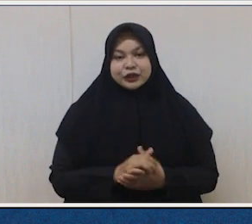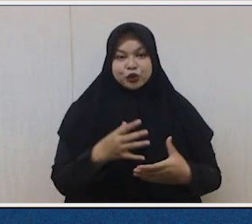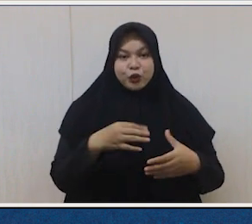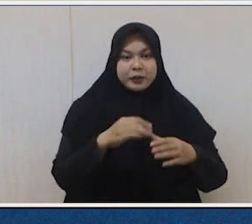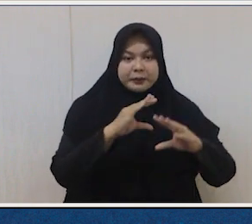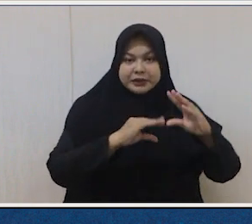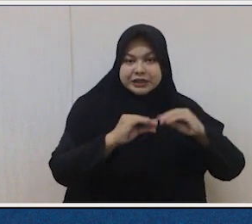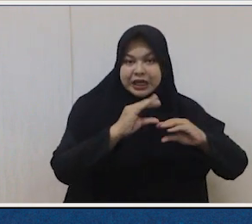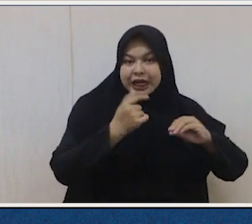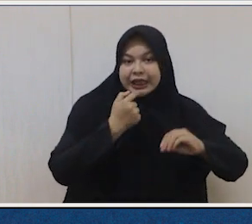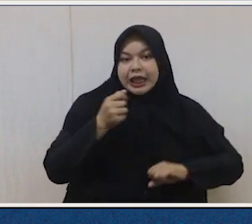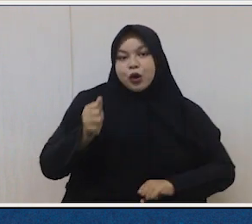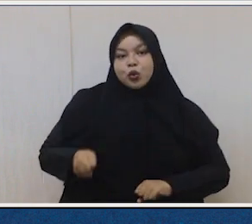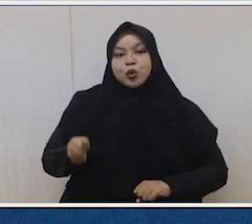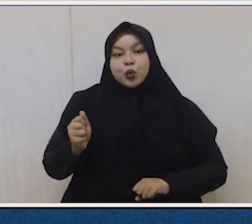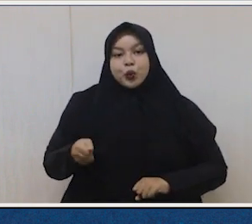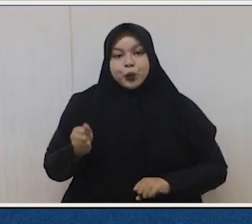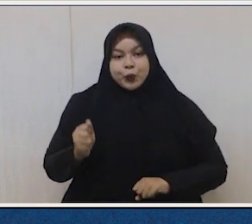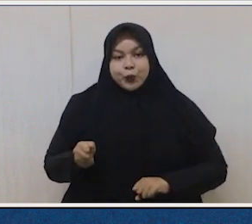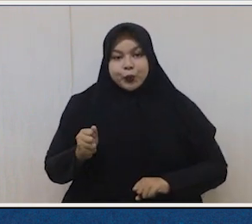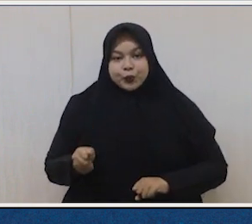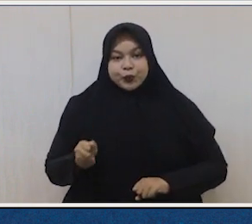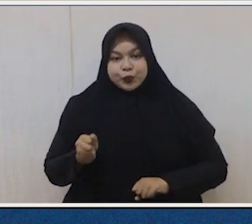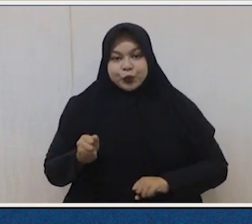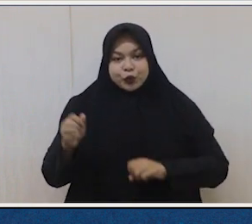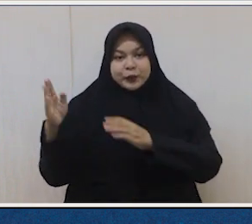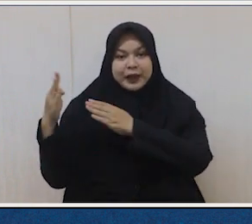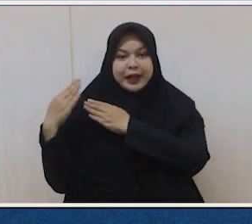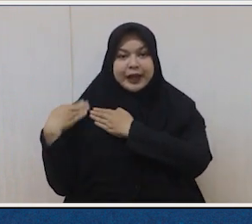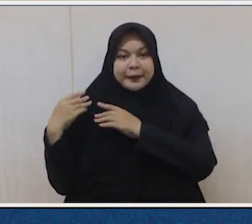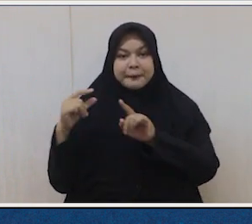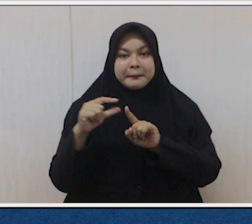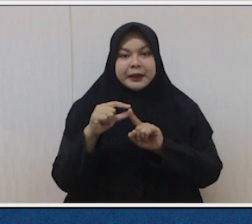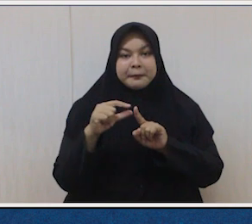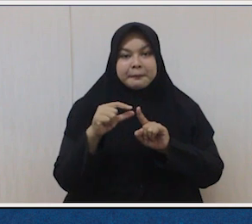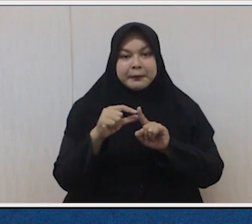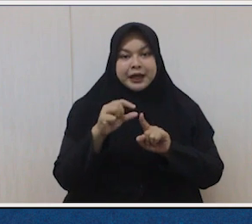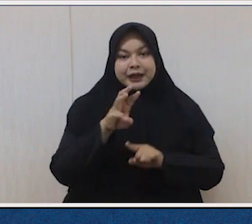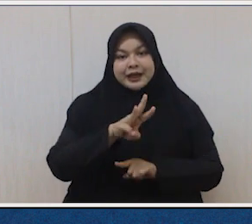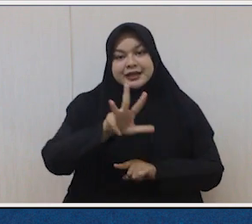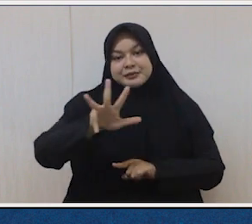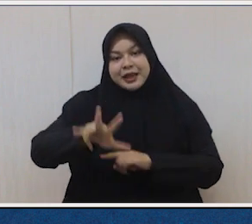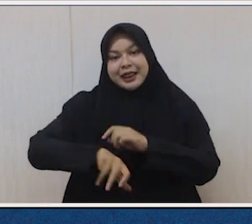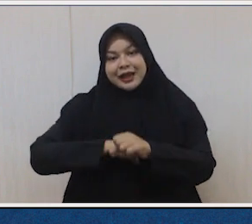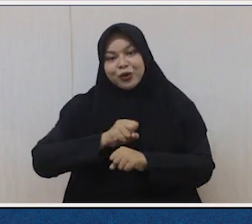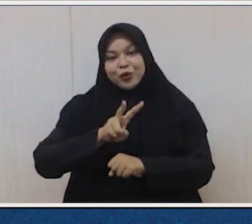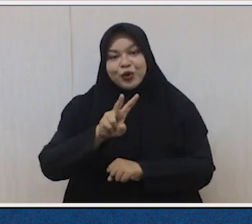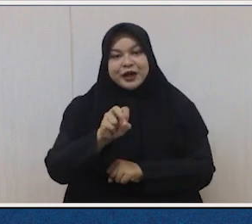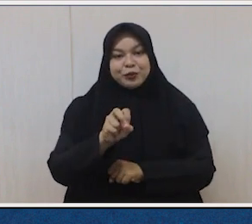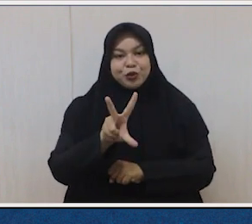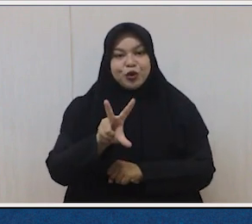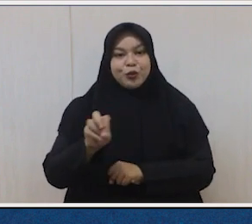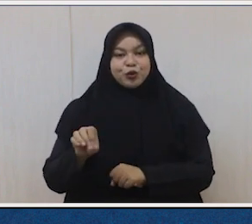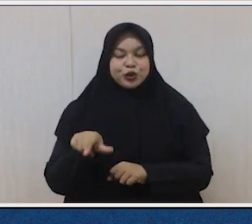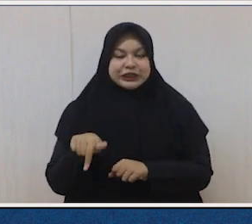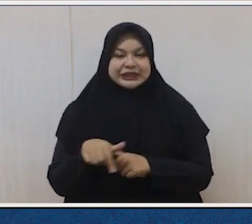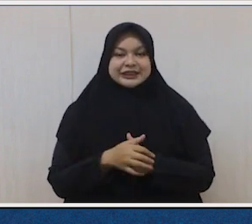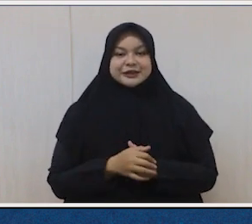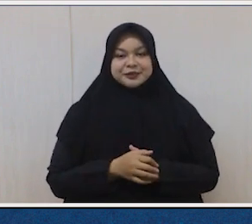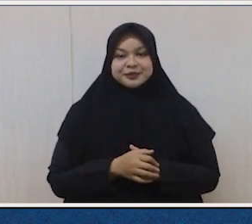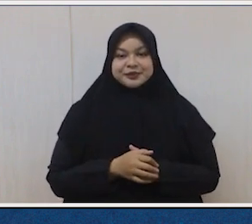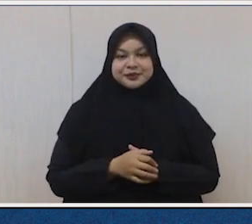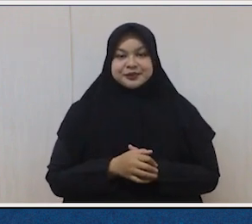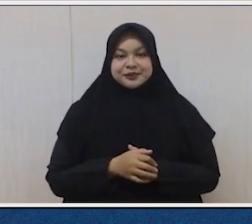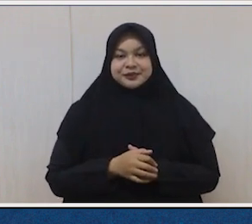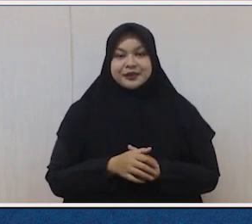bicara soal hukum dan kemudian memandatkan PP 39 tahun 2020 ini silakan Masri